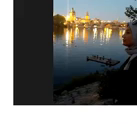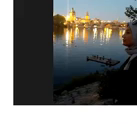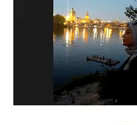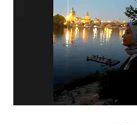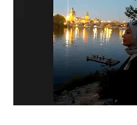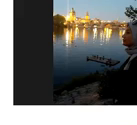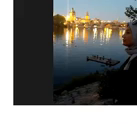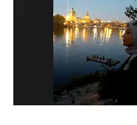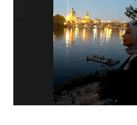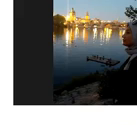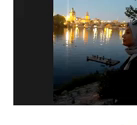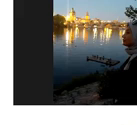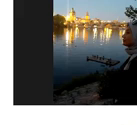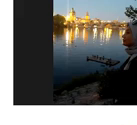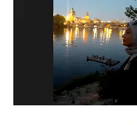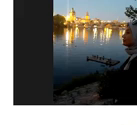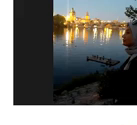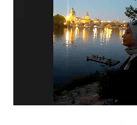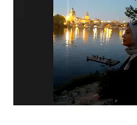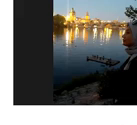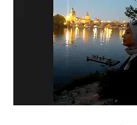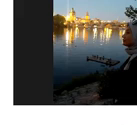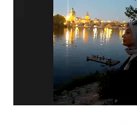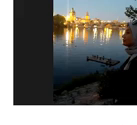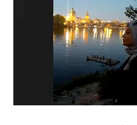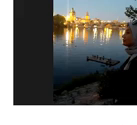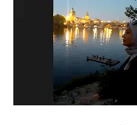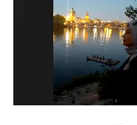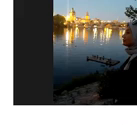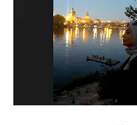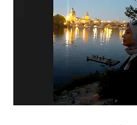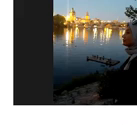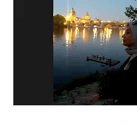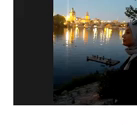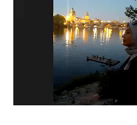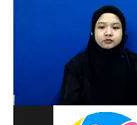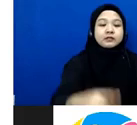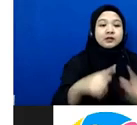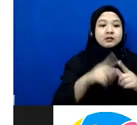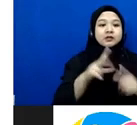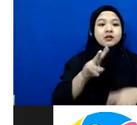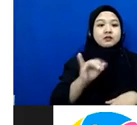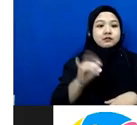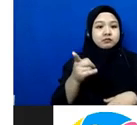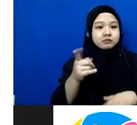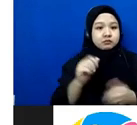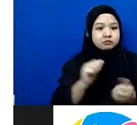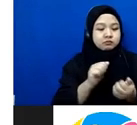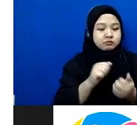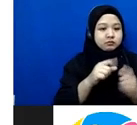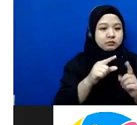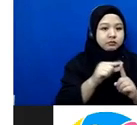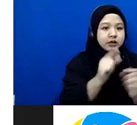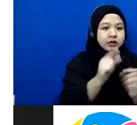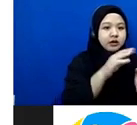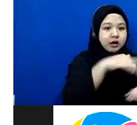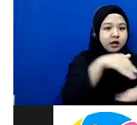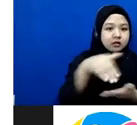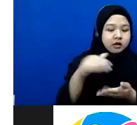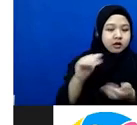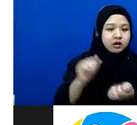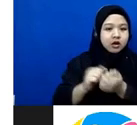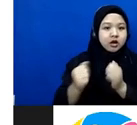contoh kasusnya bagus banget ini mas Alfie perdata kasus pengampuan defable mental